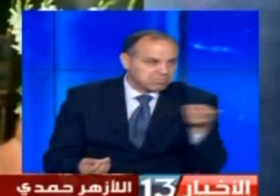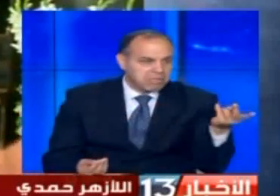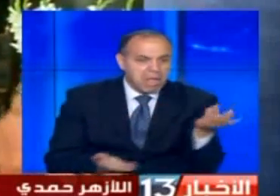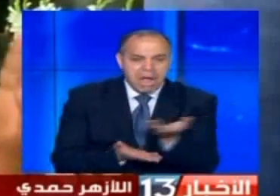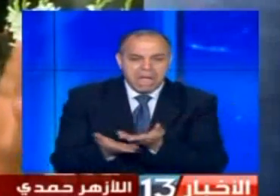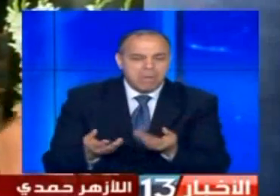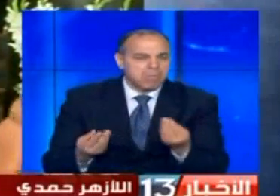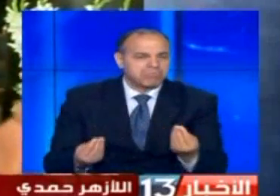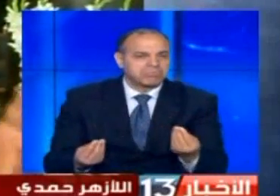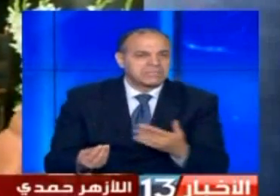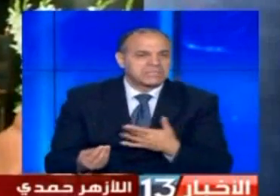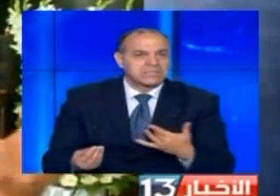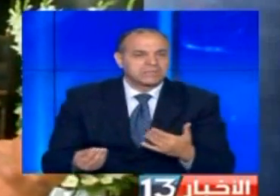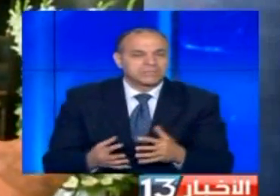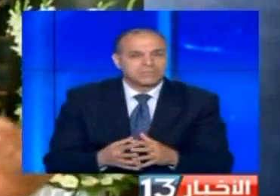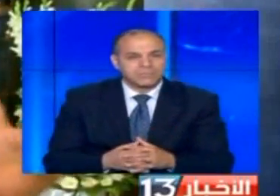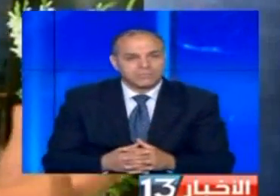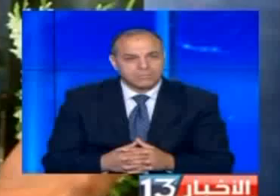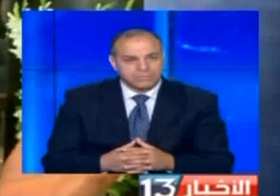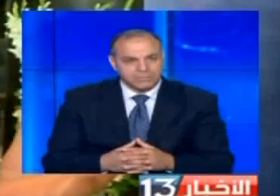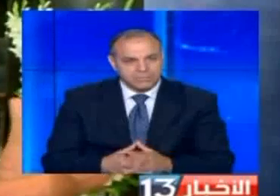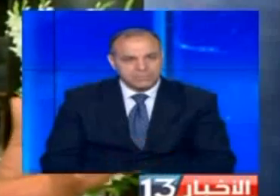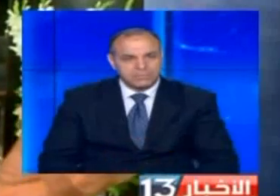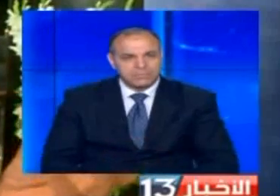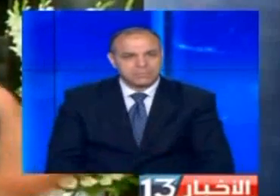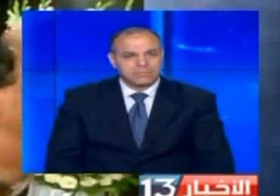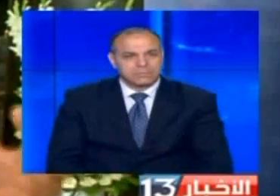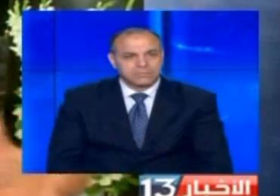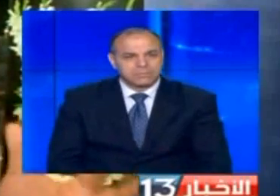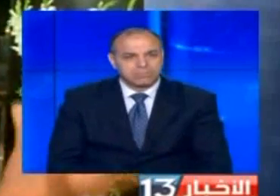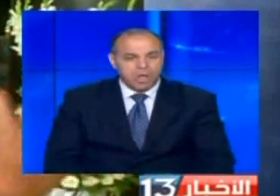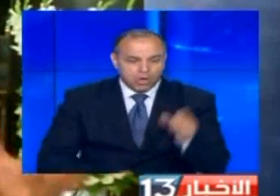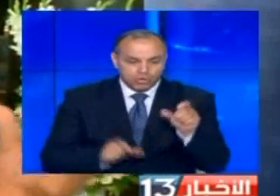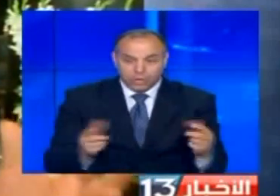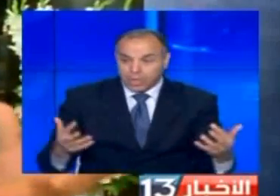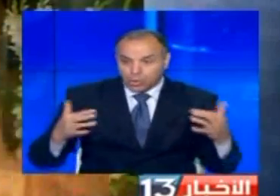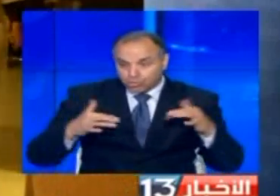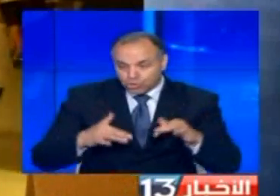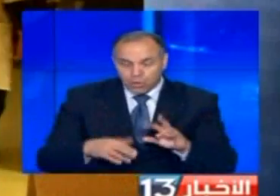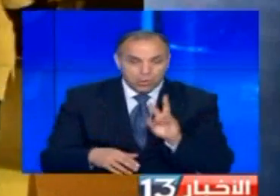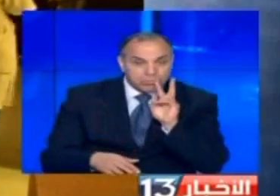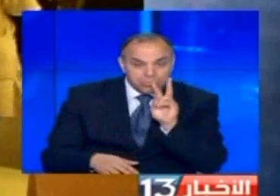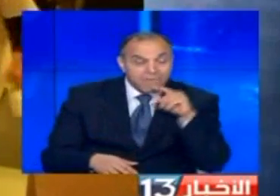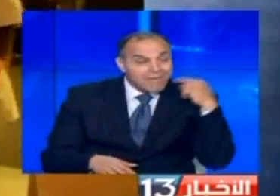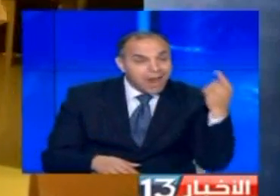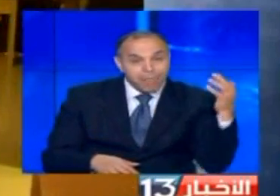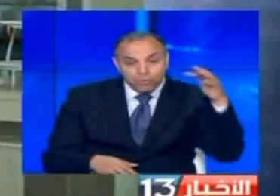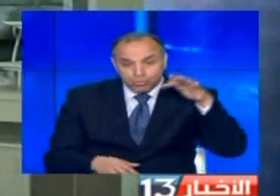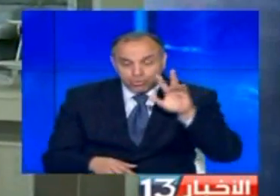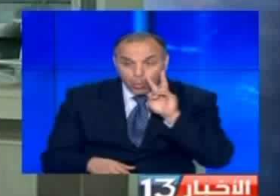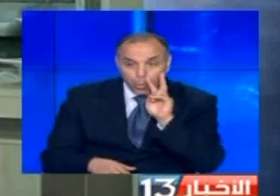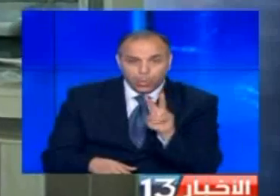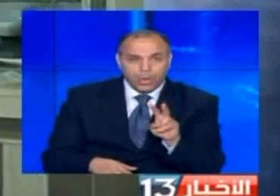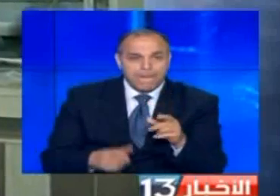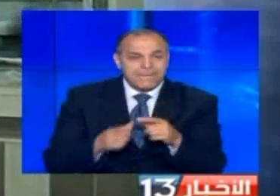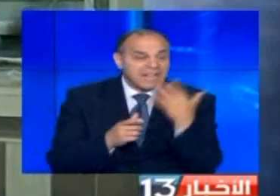الخدمات تكون صحيه فيه اي معناها الزبائن ولا الحرفاء ياتوا من كل العالم من خاصه